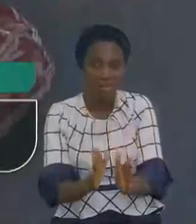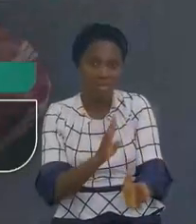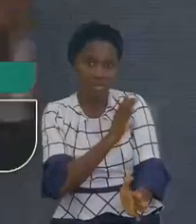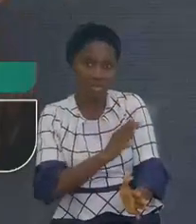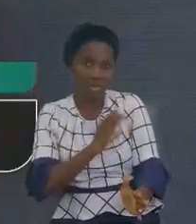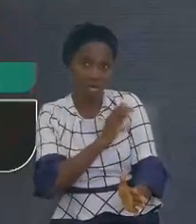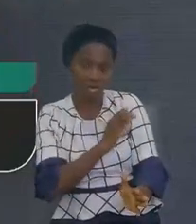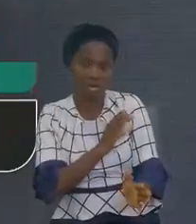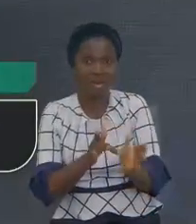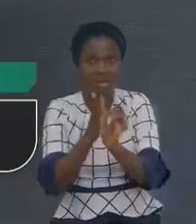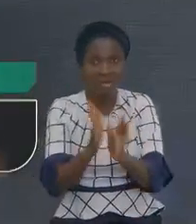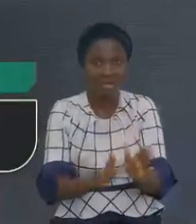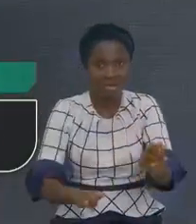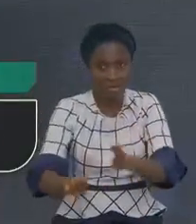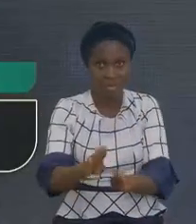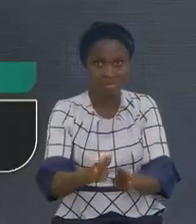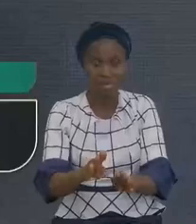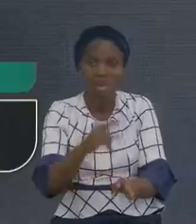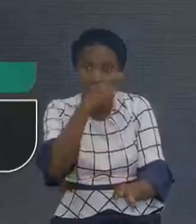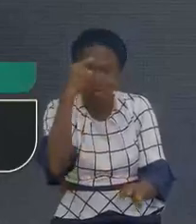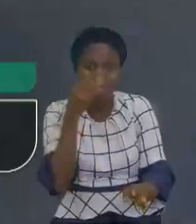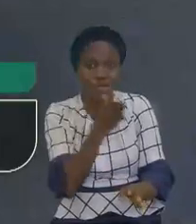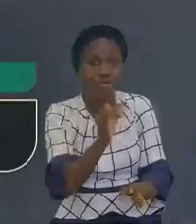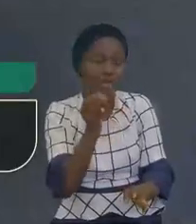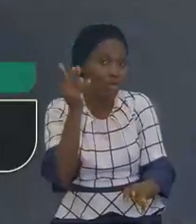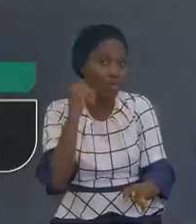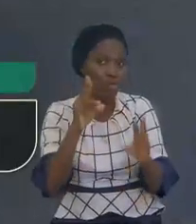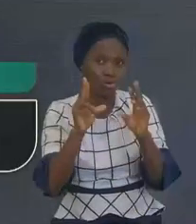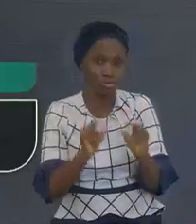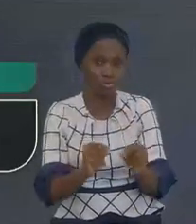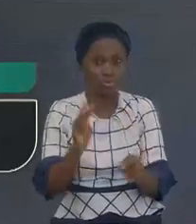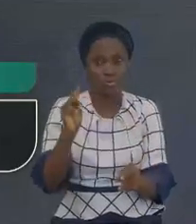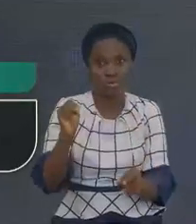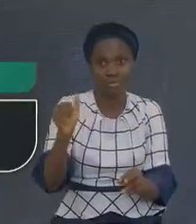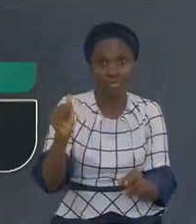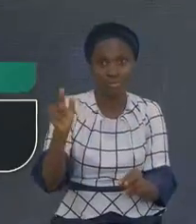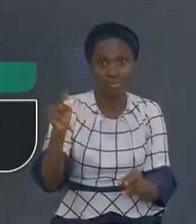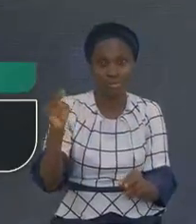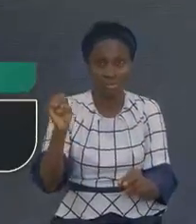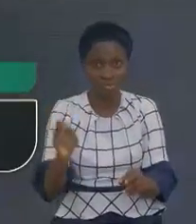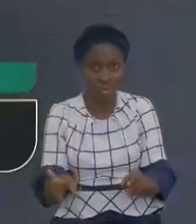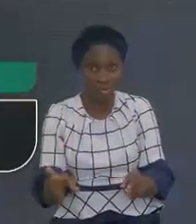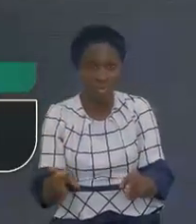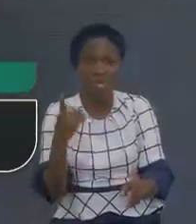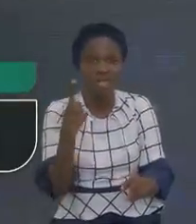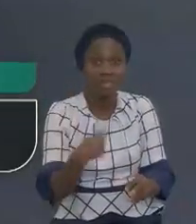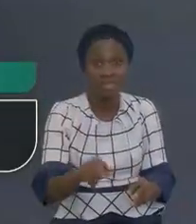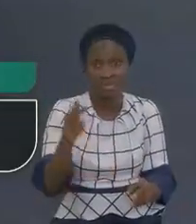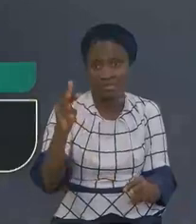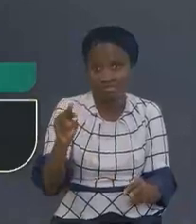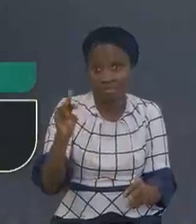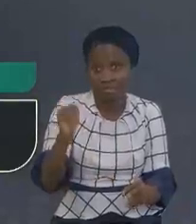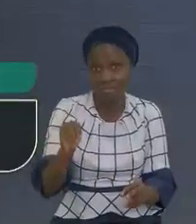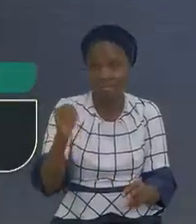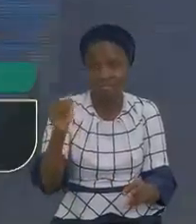manière, la manne qu'ils mangeaient ne les a pas fait avancer, progresser, pour les aider à aller, à monter